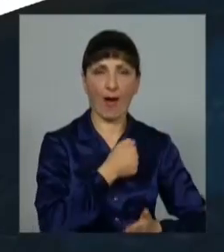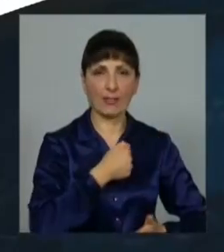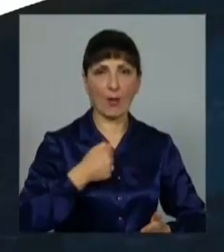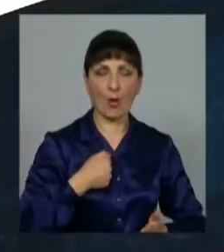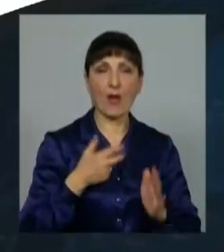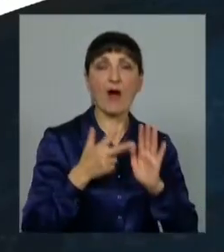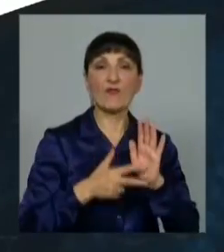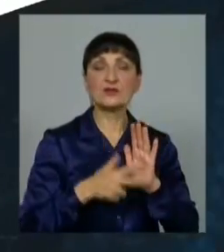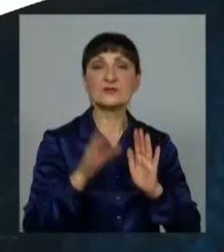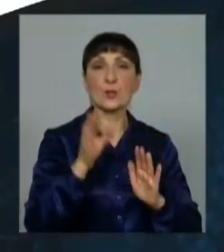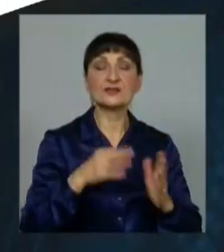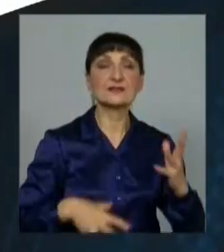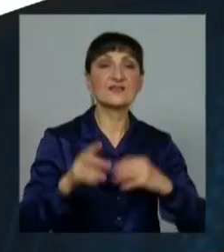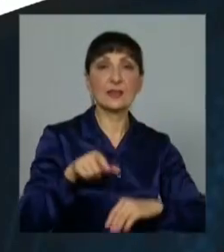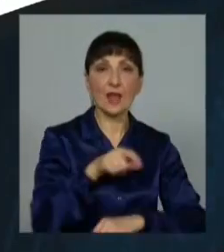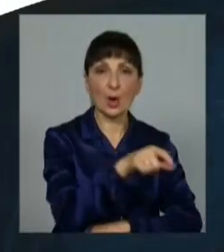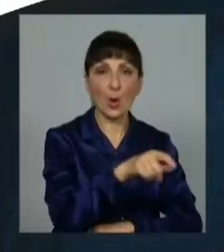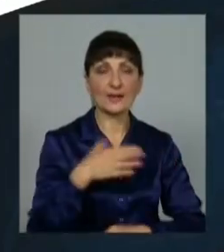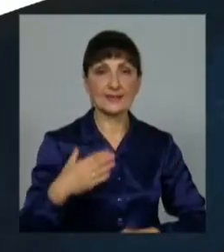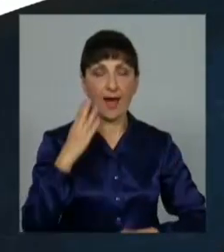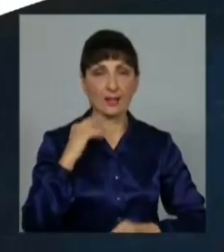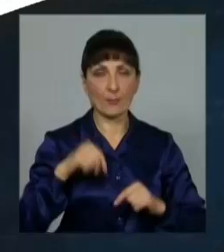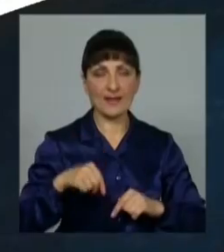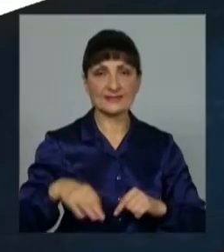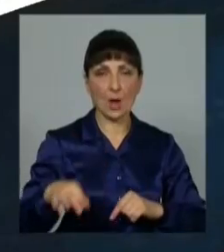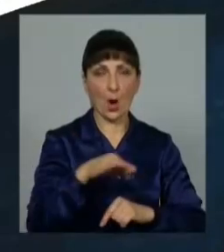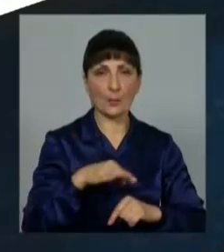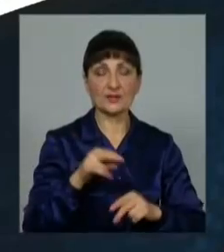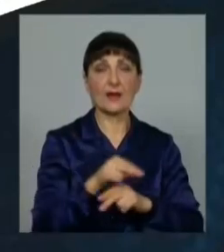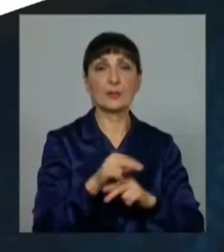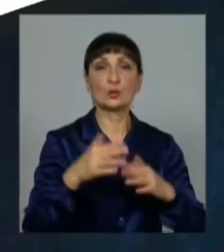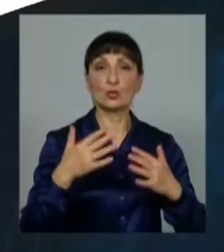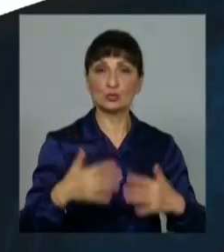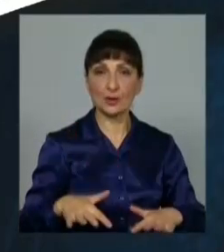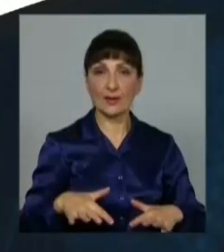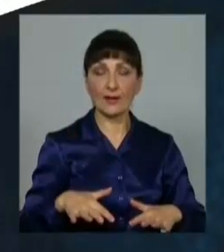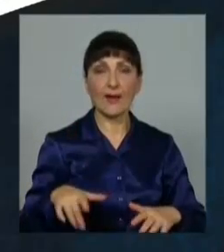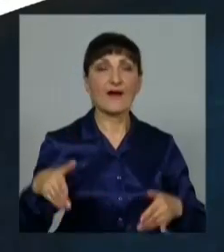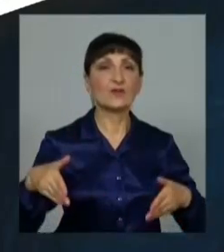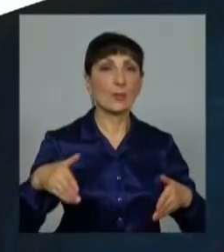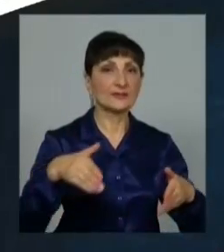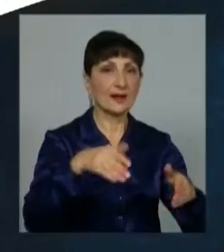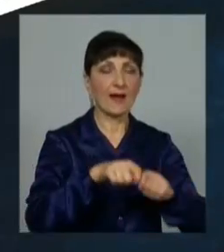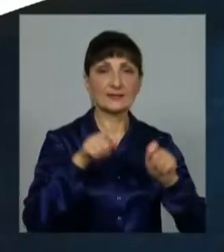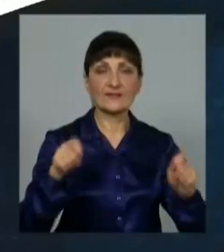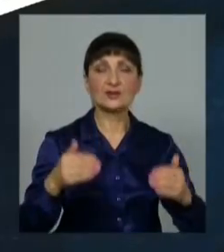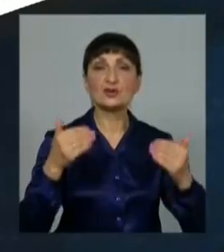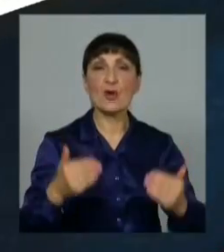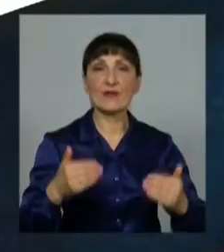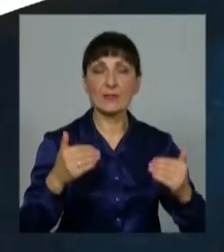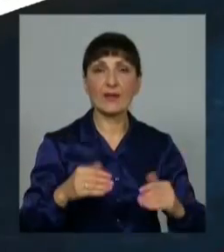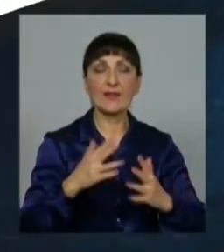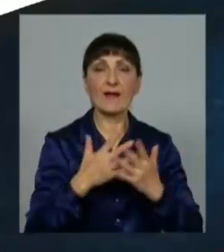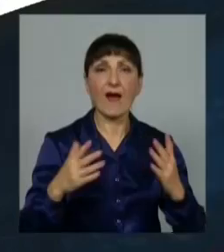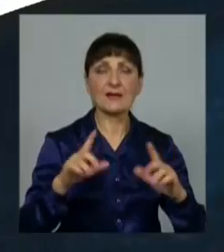Почти 80% всей трассы со стороны Алматинской области отремонтировано. Вдоль автомагистрали открываются современные